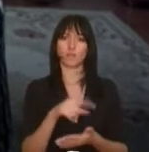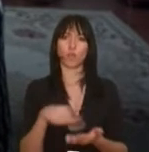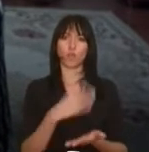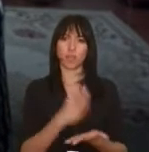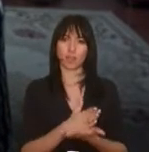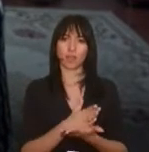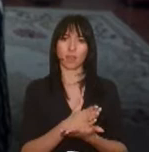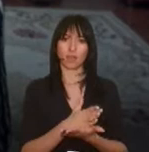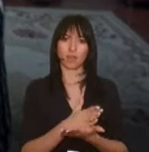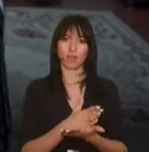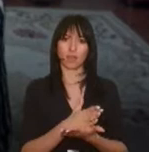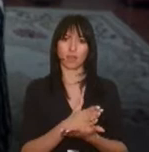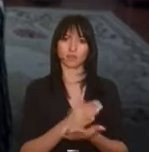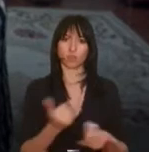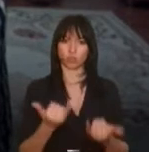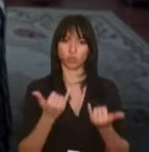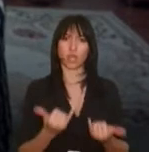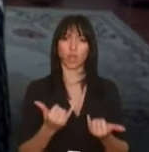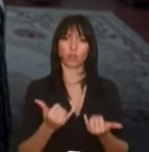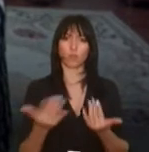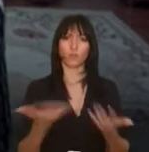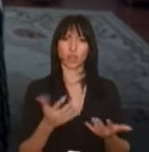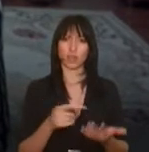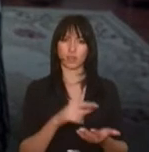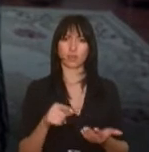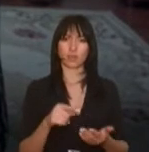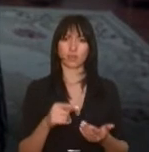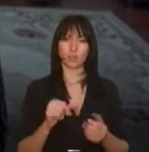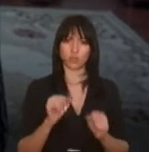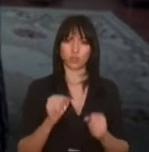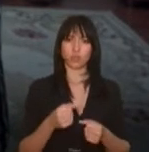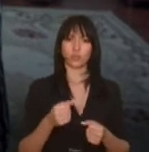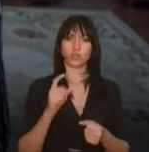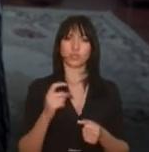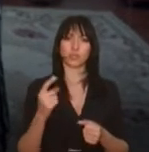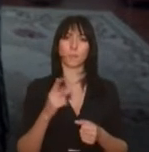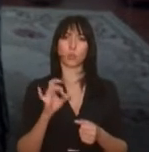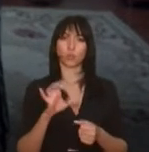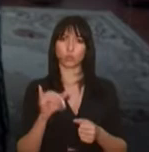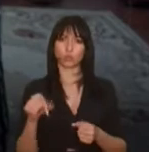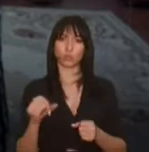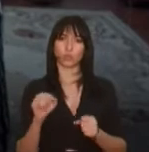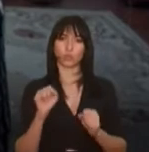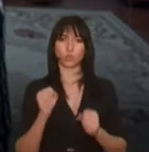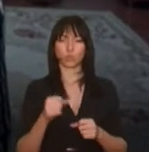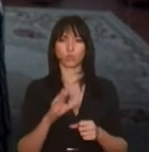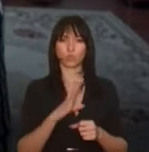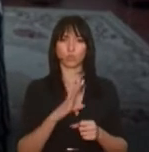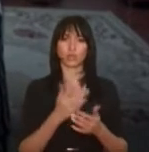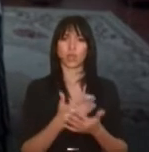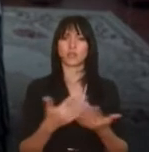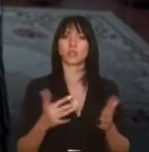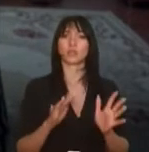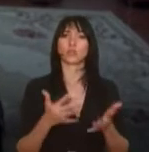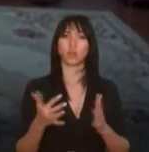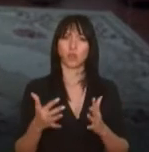ну таким станом їхньої рухливості. З другого боку, звичайно, можуть бути психоемоційні перегрузки, особливо